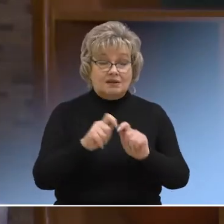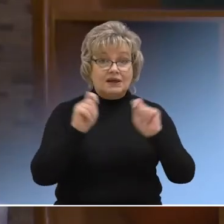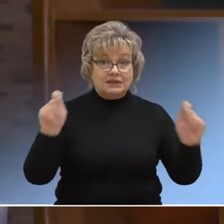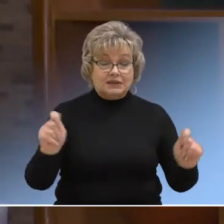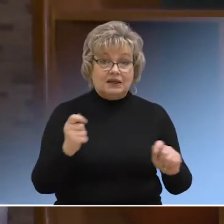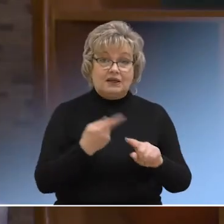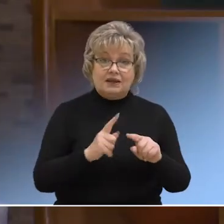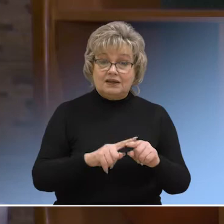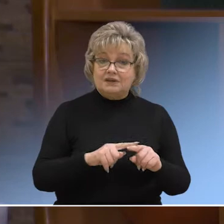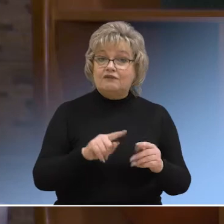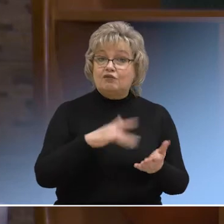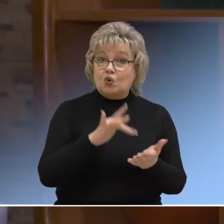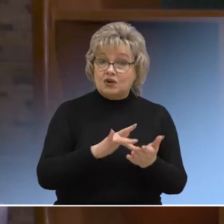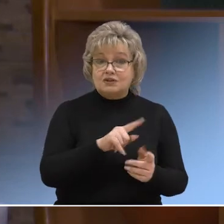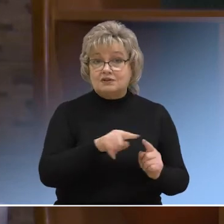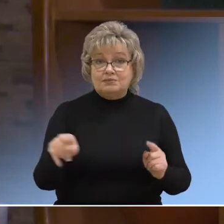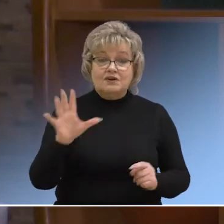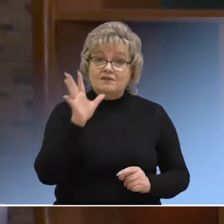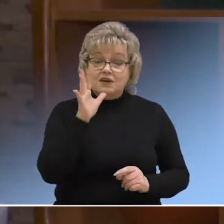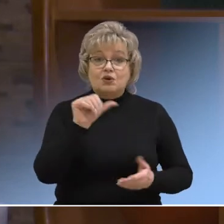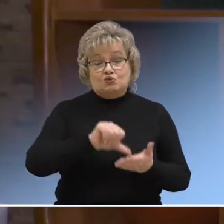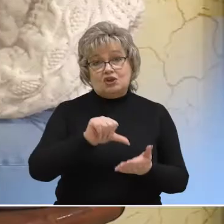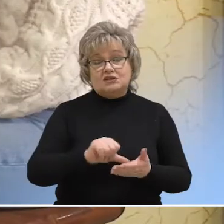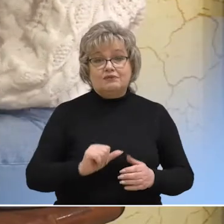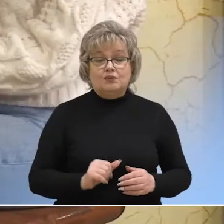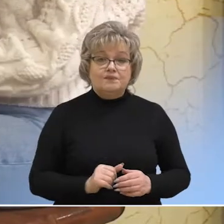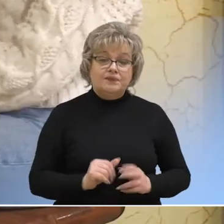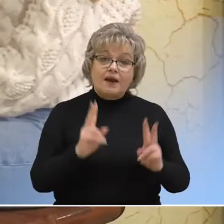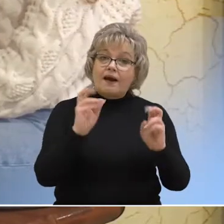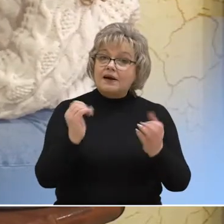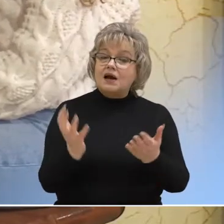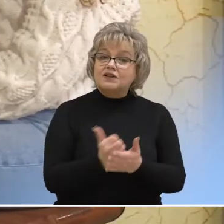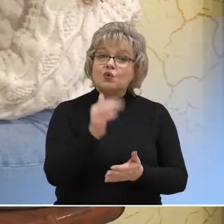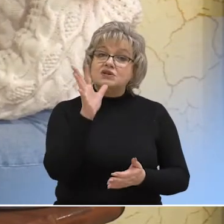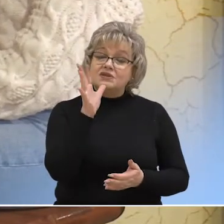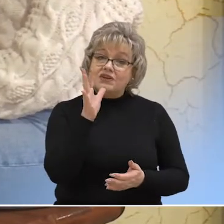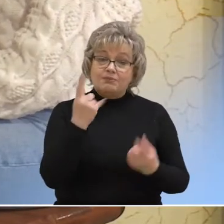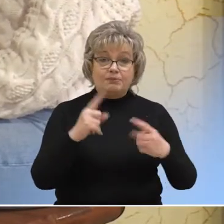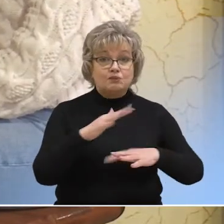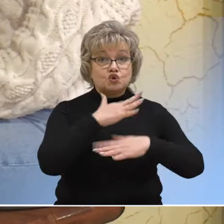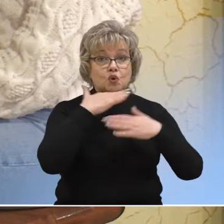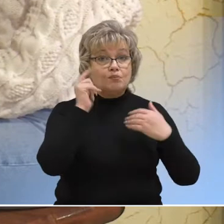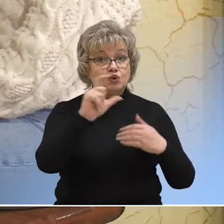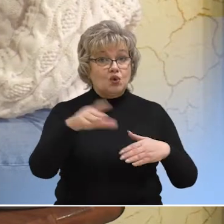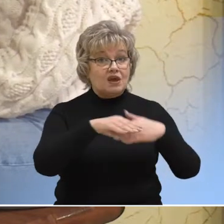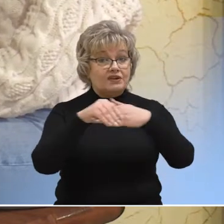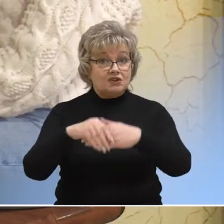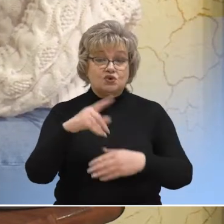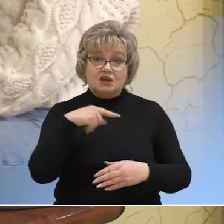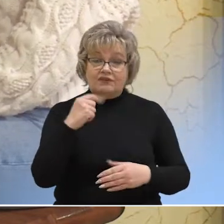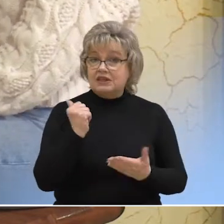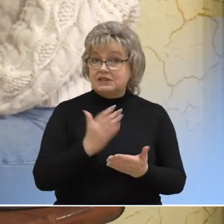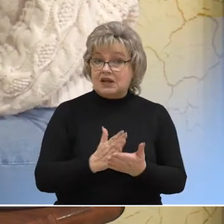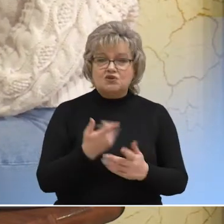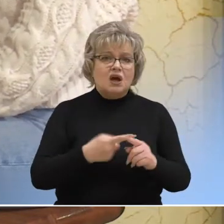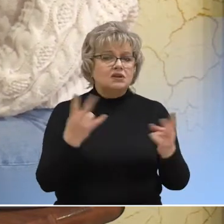его в Ростове, на протяжении всего времени участвую. Как находите время? Потому что многие волонтерство, да, говорят сразу, ну,